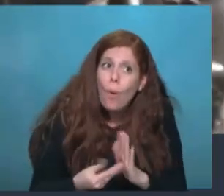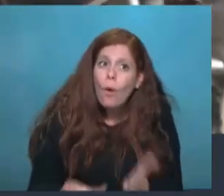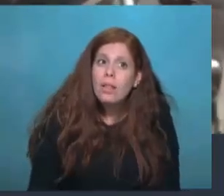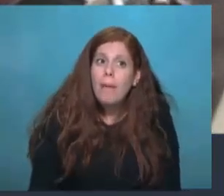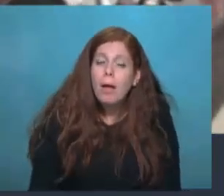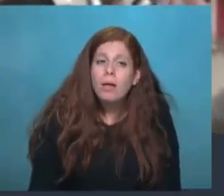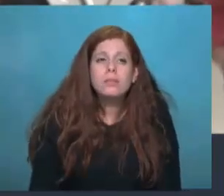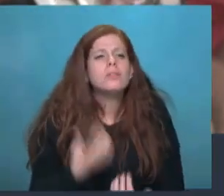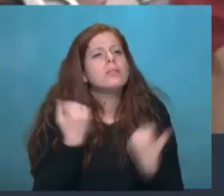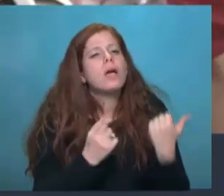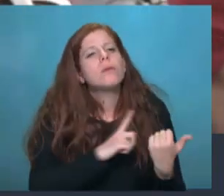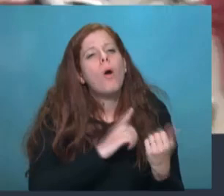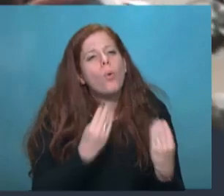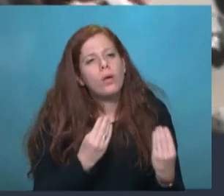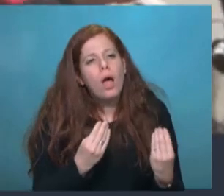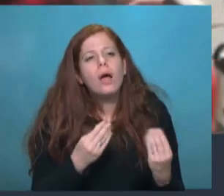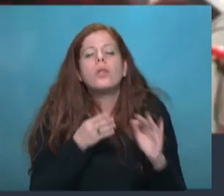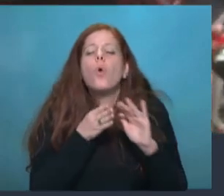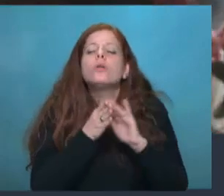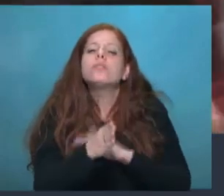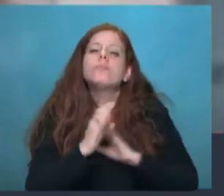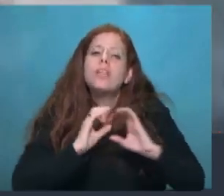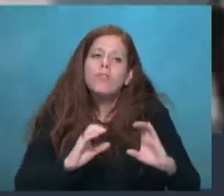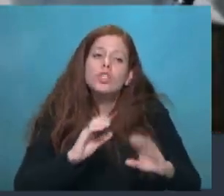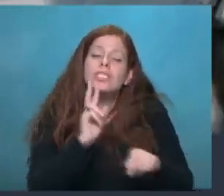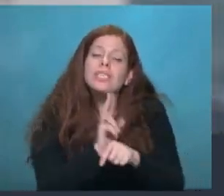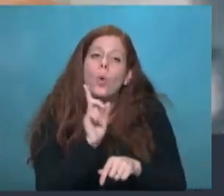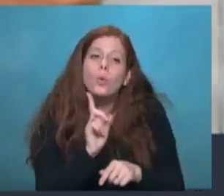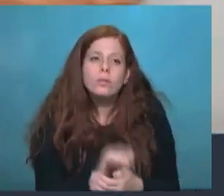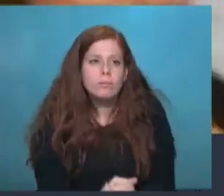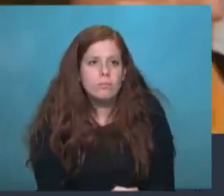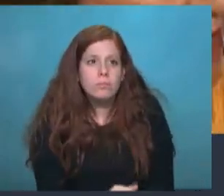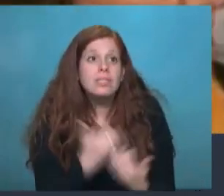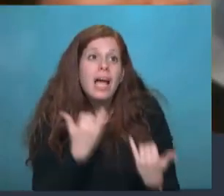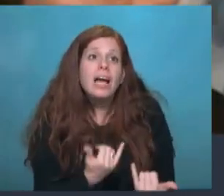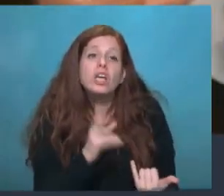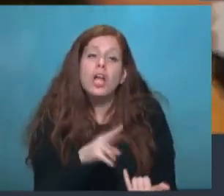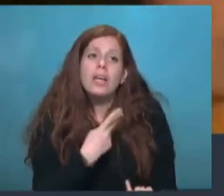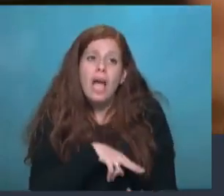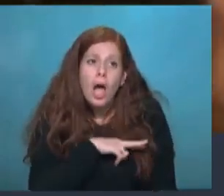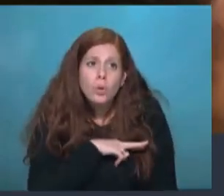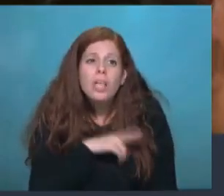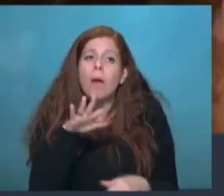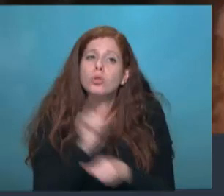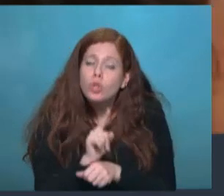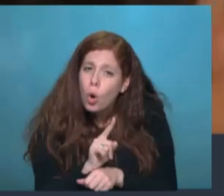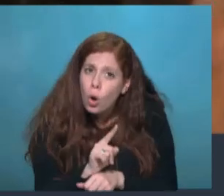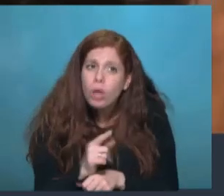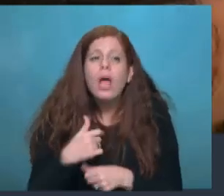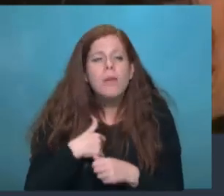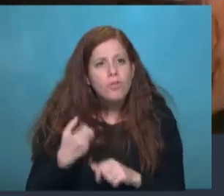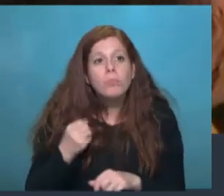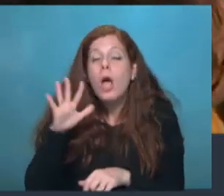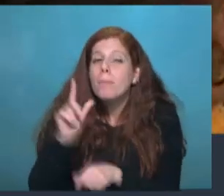למה אתם לא מחלקים דוחות טובה? למה? להגיד, תחכו רגע, אנחנו חוצים פה את הכביש. כרגע אתה נושא באחריות הפלילית. אוקיי. חמש דקות יש. אני מפנה אותו. יש חמש